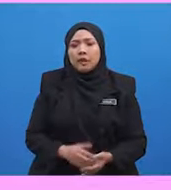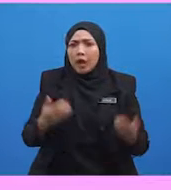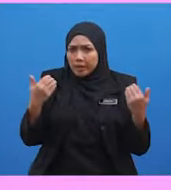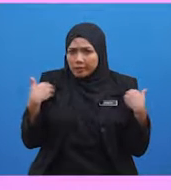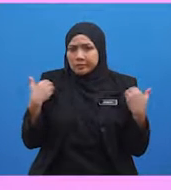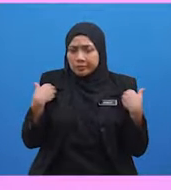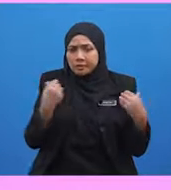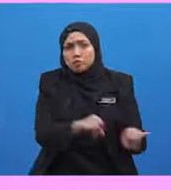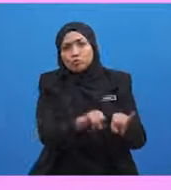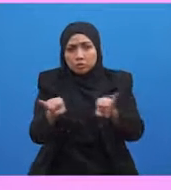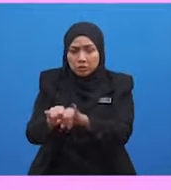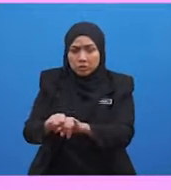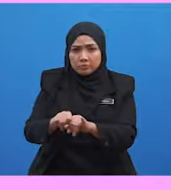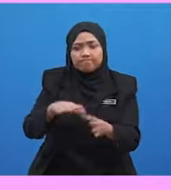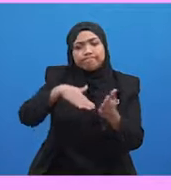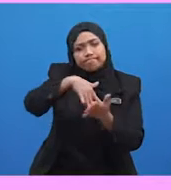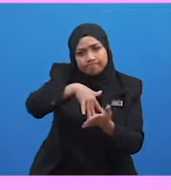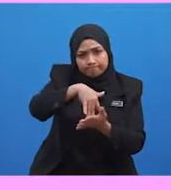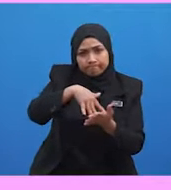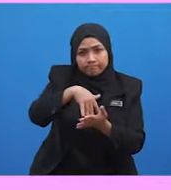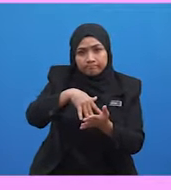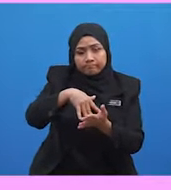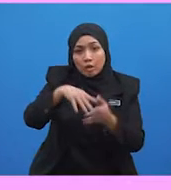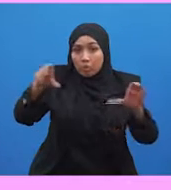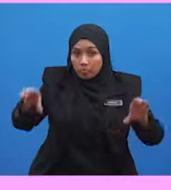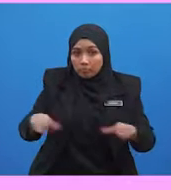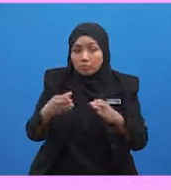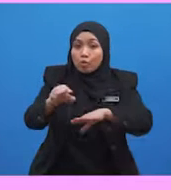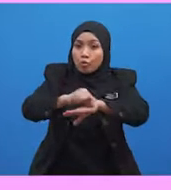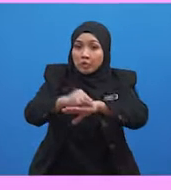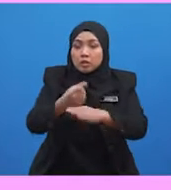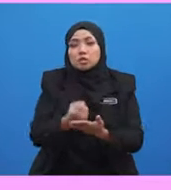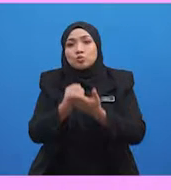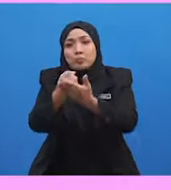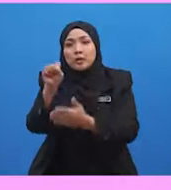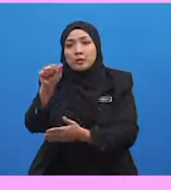Terdapat juga kelemahan dalam menggunakan kaedah sumbang saran.